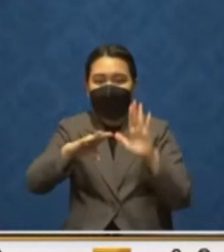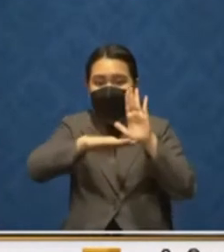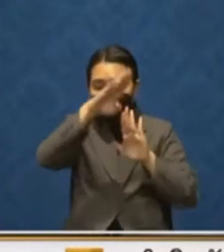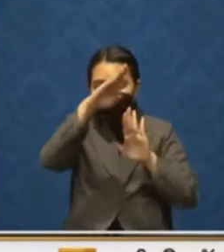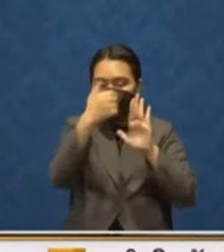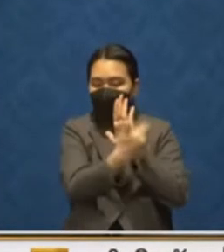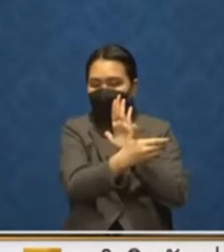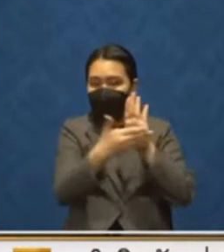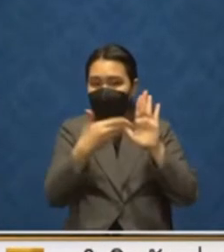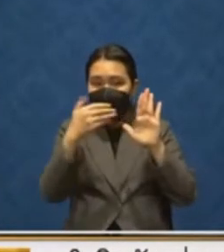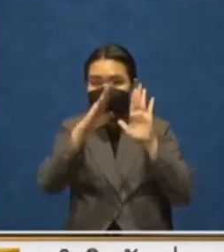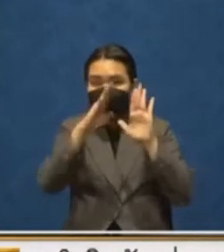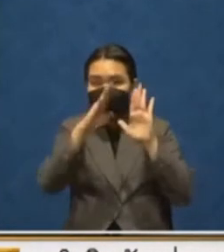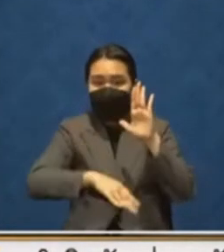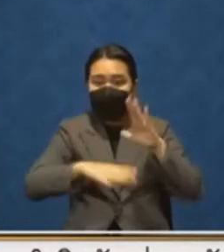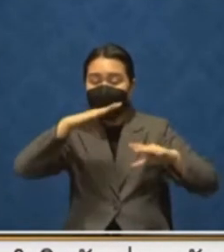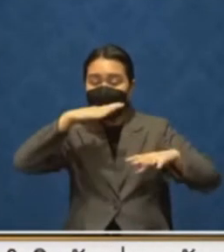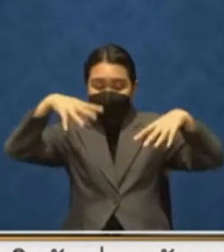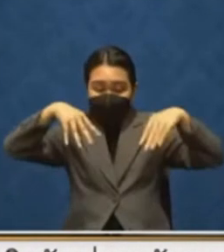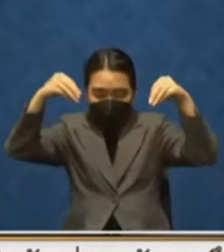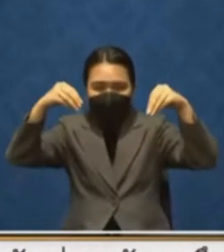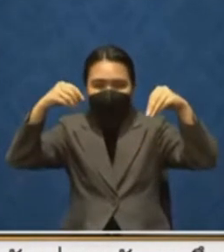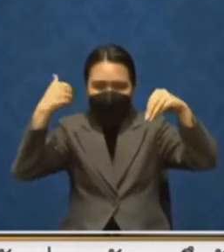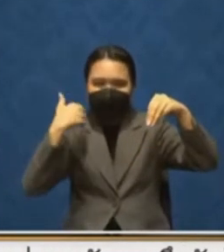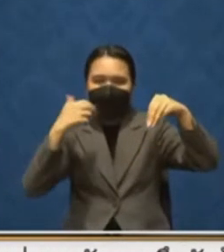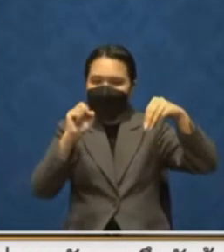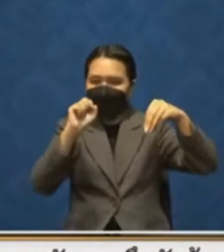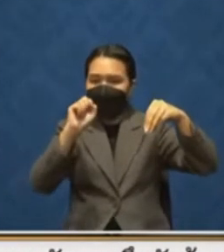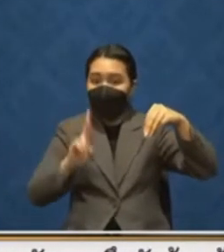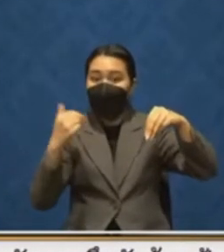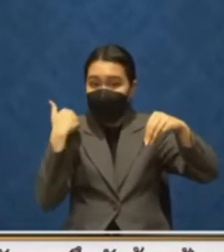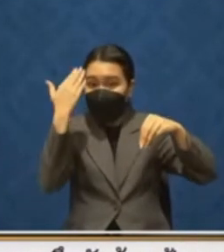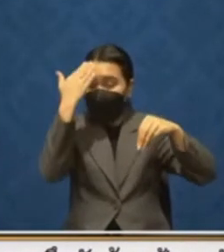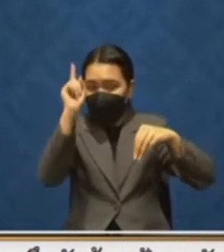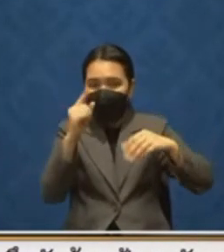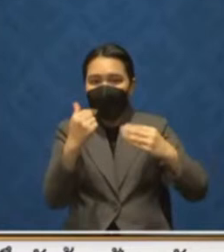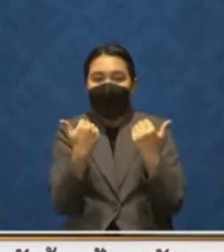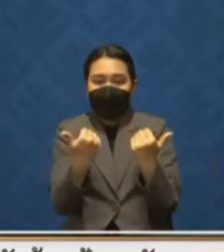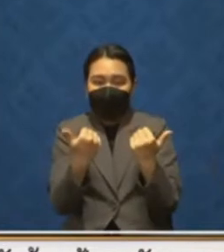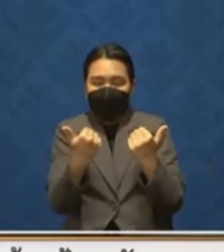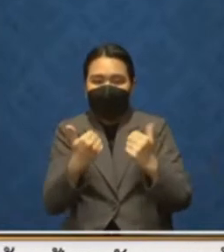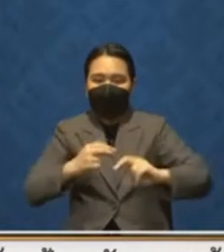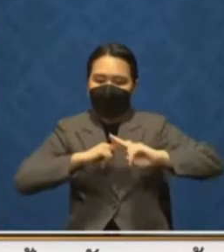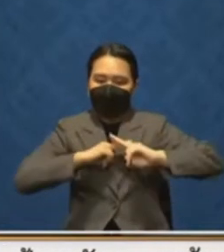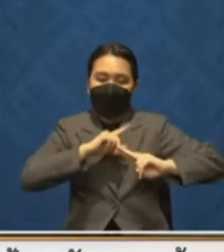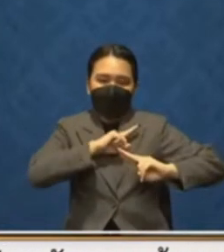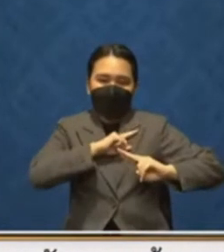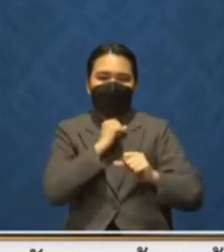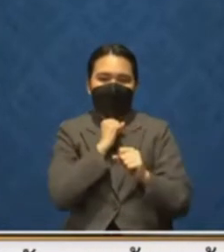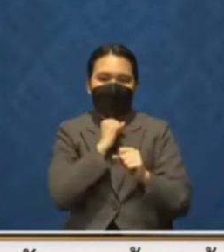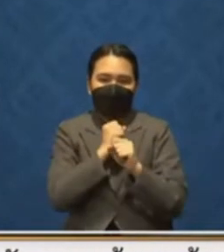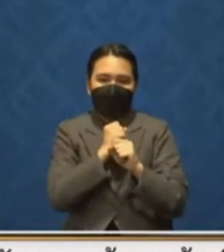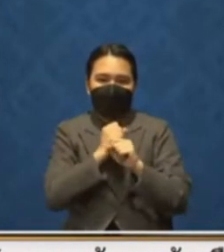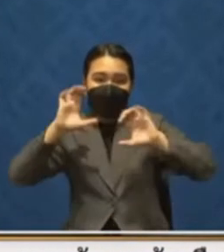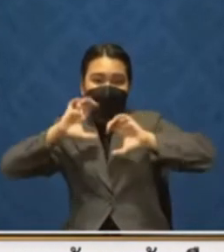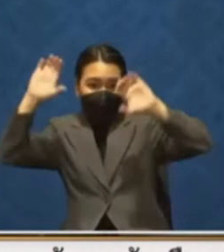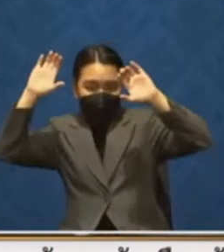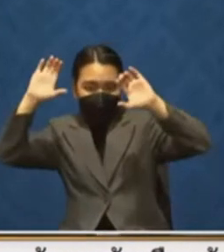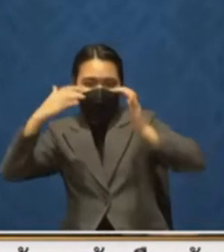เห็ดด้วยครับกันนโยบายแบบนี้เพราะทุกวันนี้เอกชนรับสัมปทานจากรัฐไปมากกว่า 50%